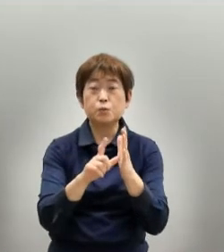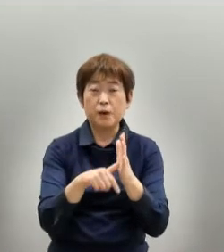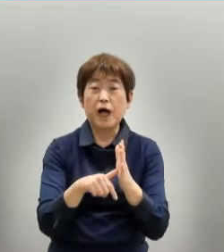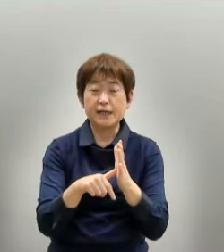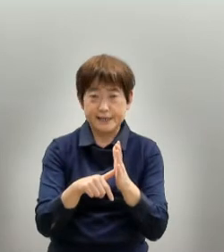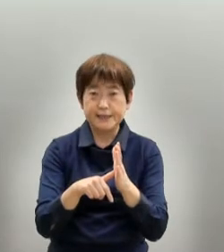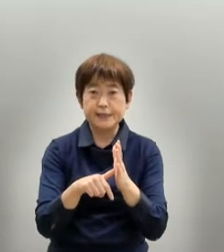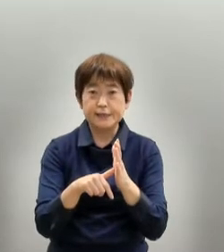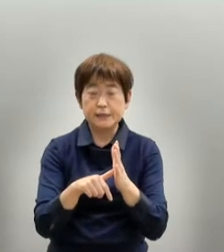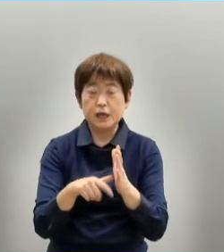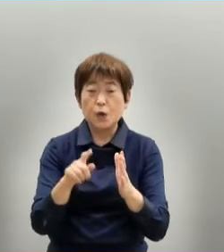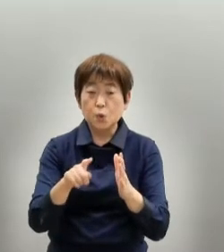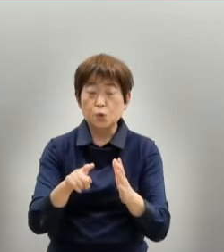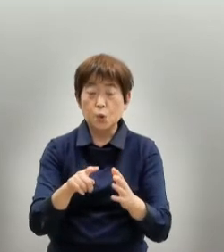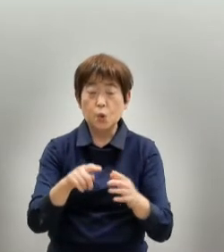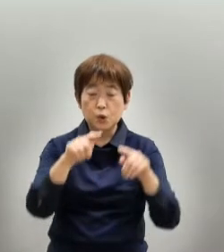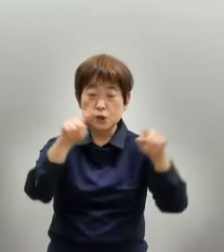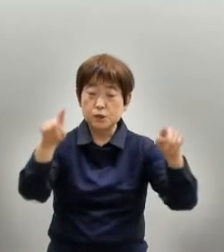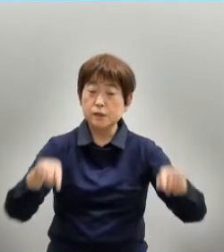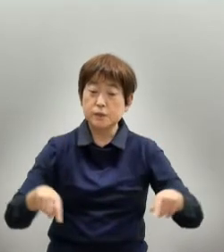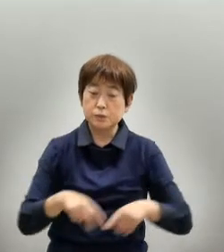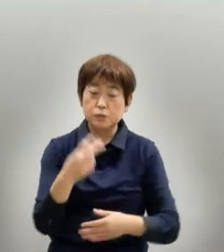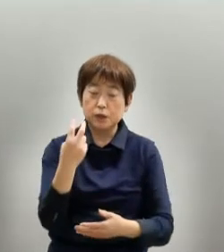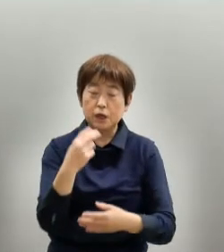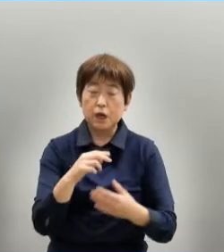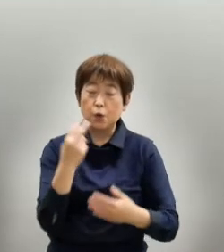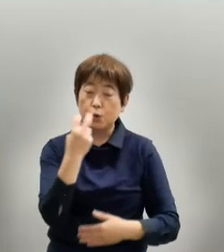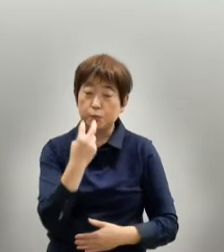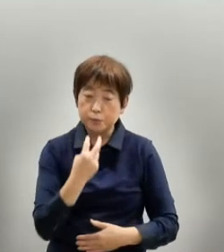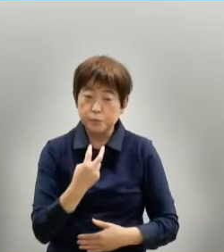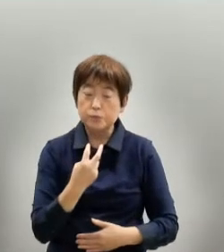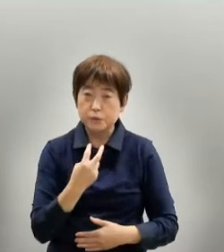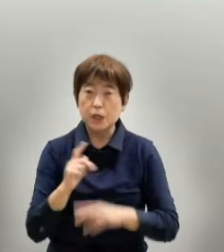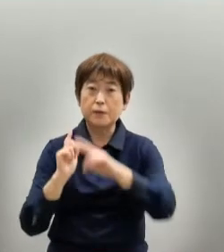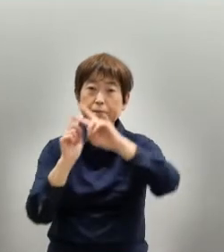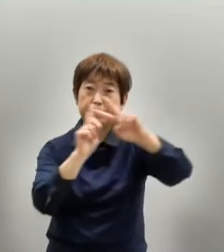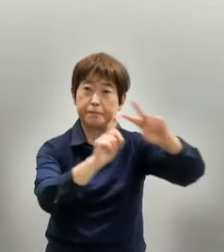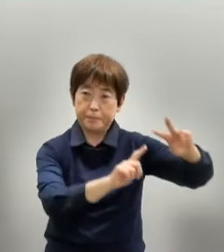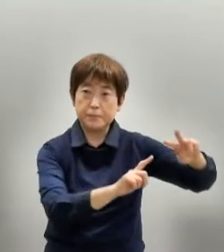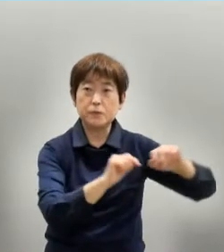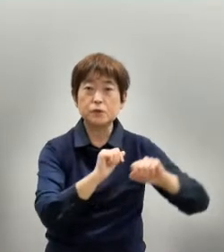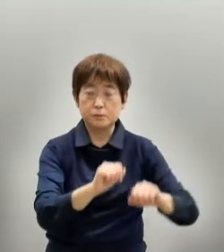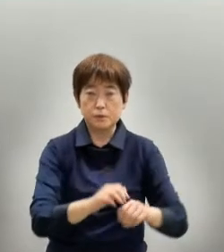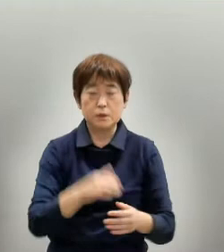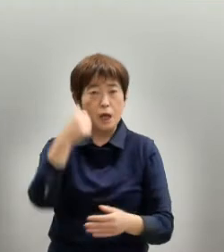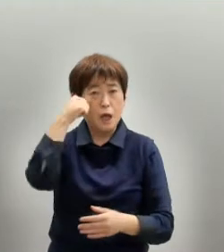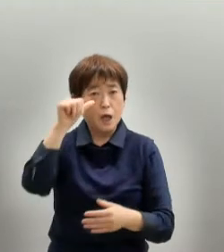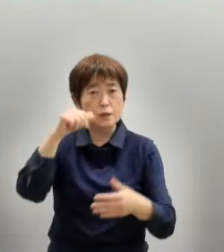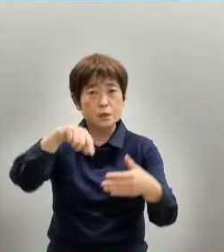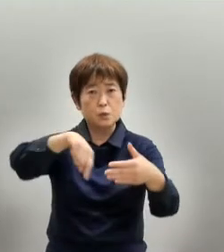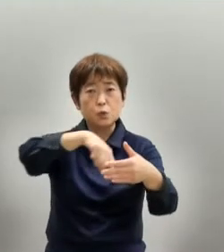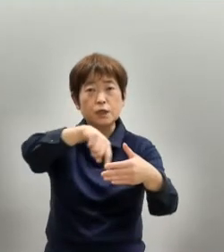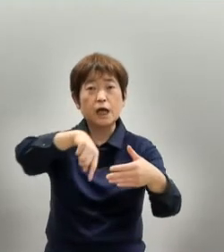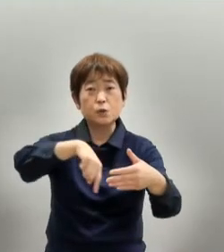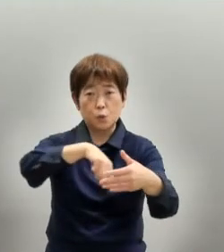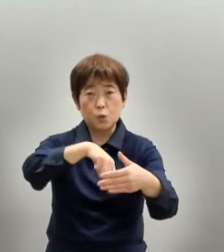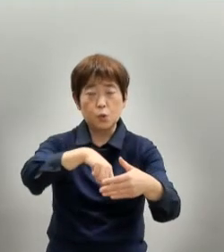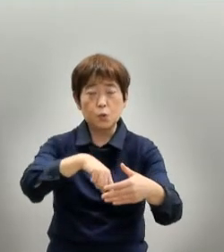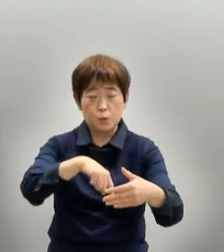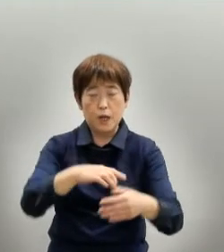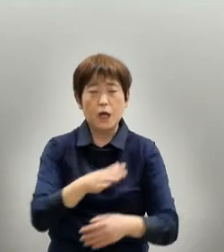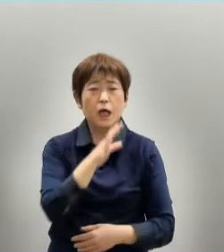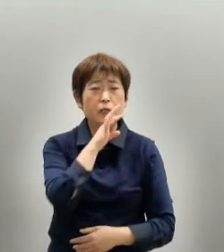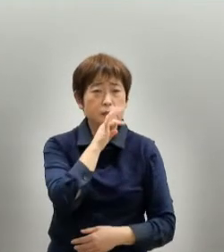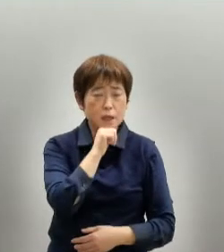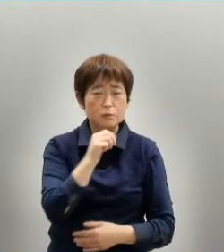ね、この案内をですね、お送りするということで、まあ、アンケートの中身といたしましては、まあ、年齢